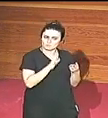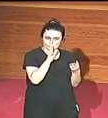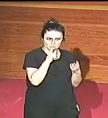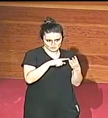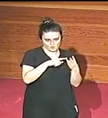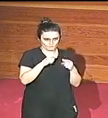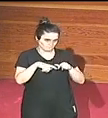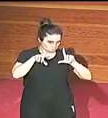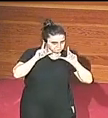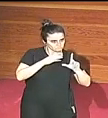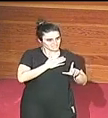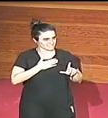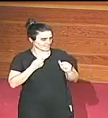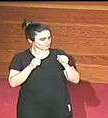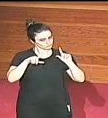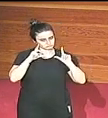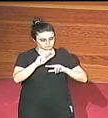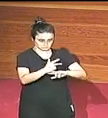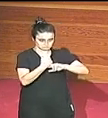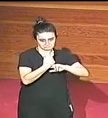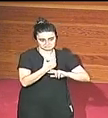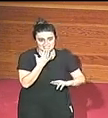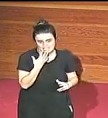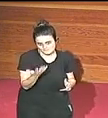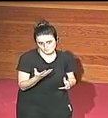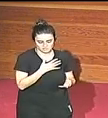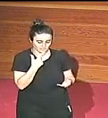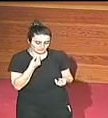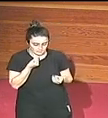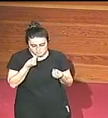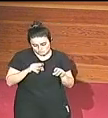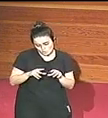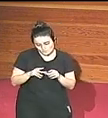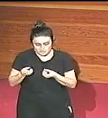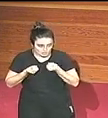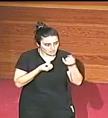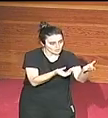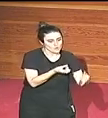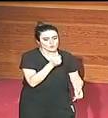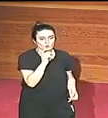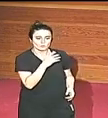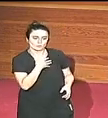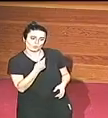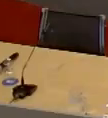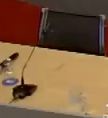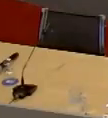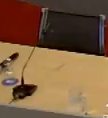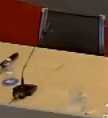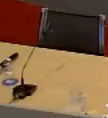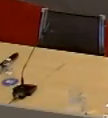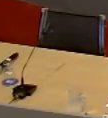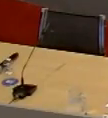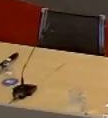ez? Kazetari izarra, edo nolabait ere, ba, bueno, historia hori hurbiltzeko modua da, ba, xarma edo sedukzioa edo irudia, ez?